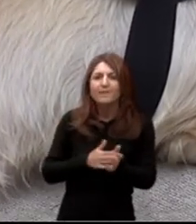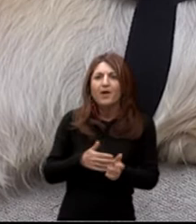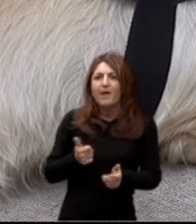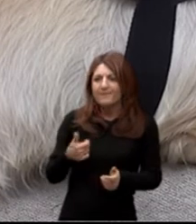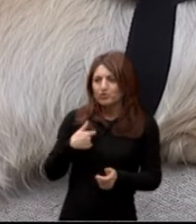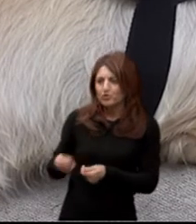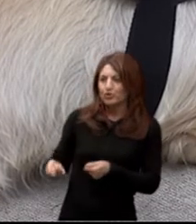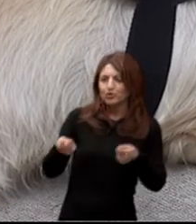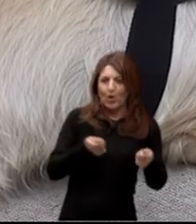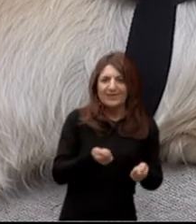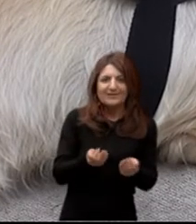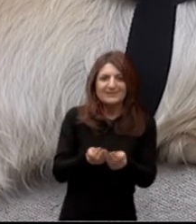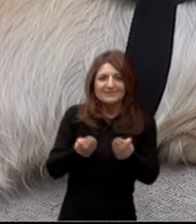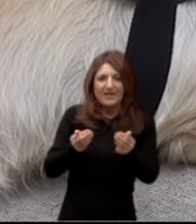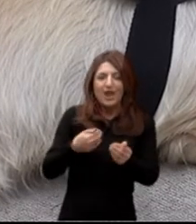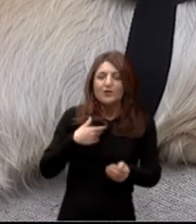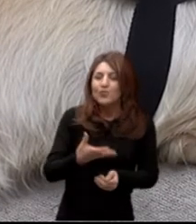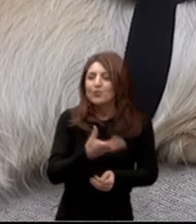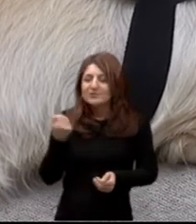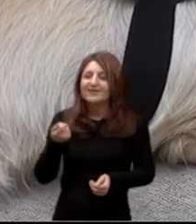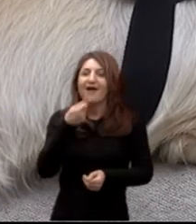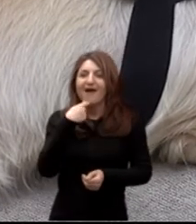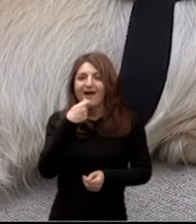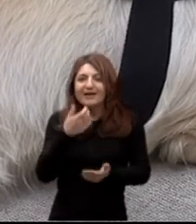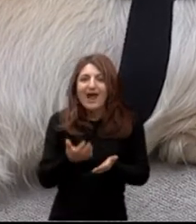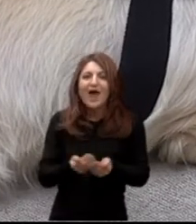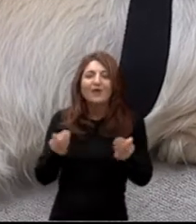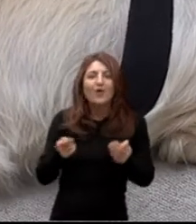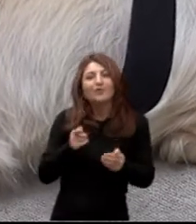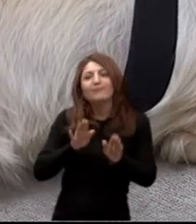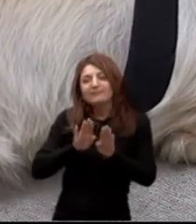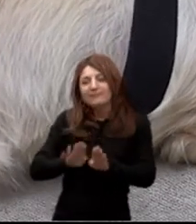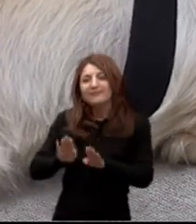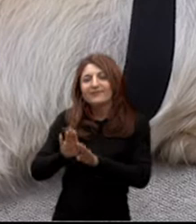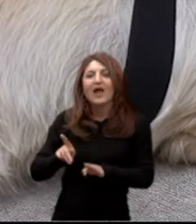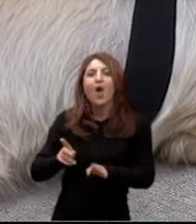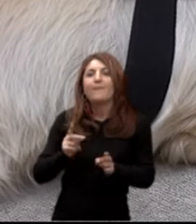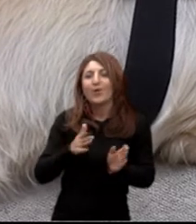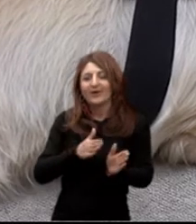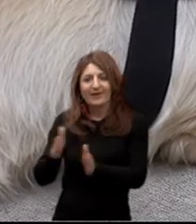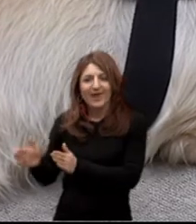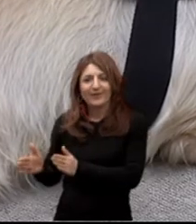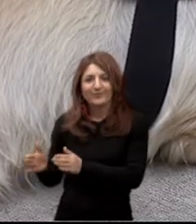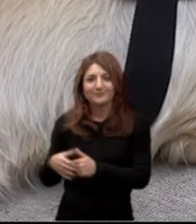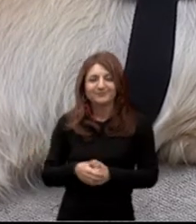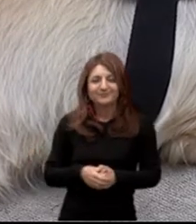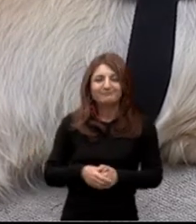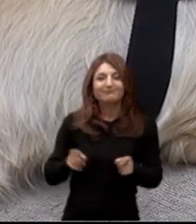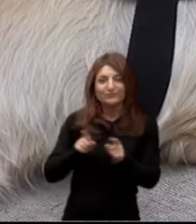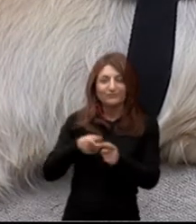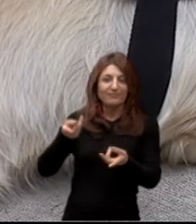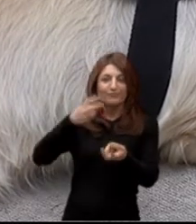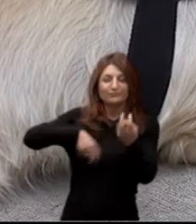donijeti zdjelicu, uzeti hranu. Dakle, to sve mora ići po određenom redoslijedu. Isto tako